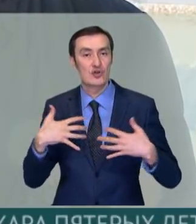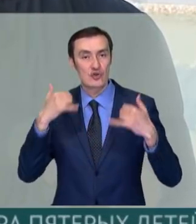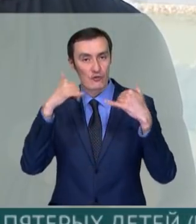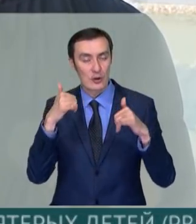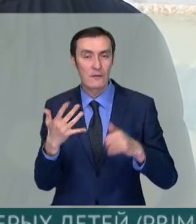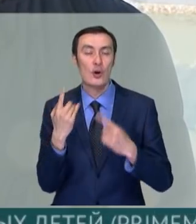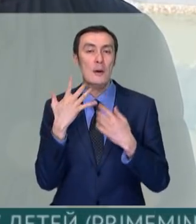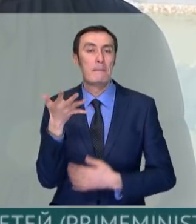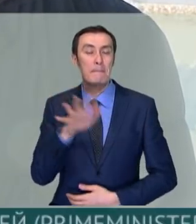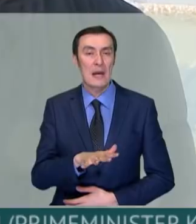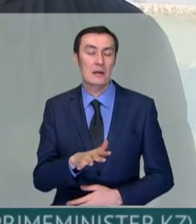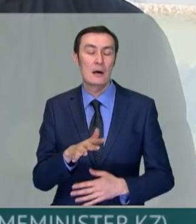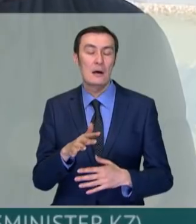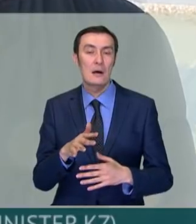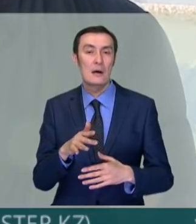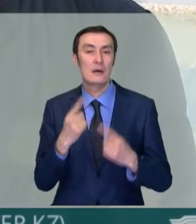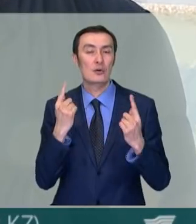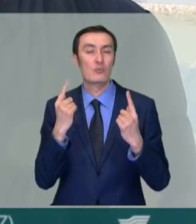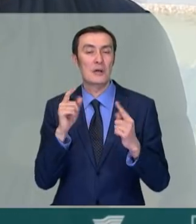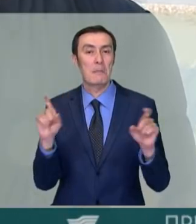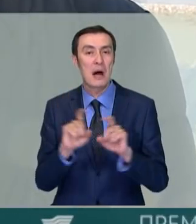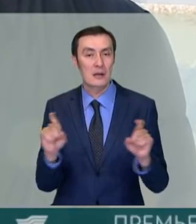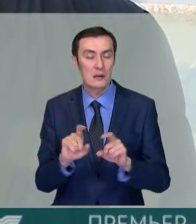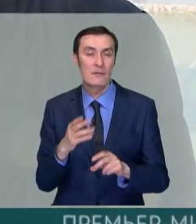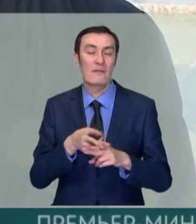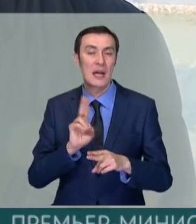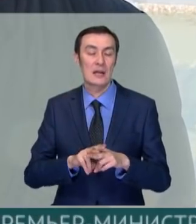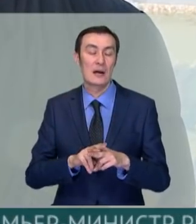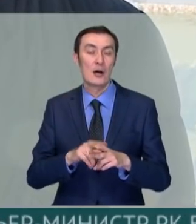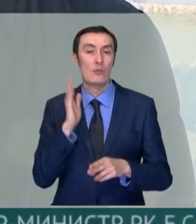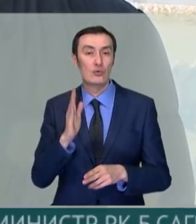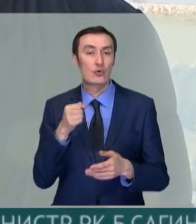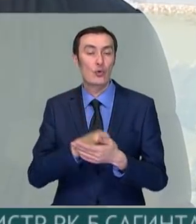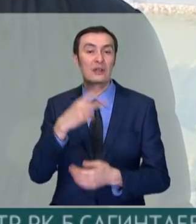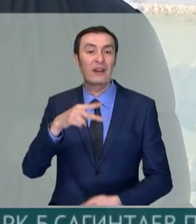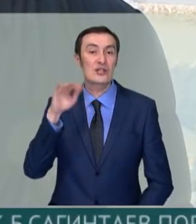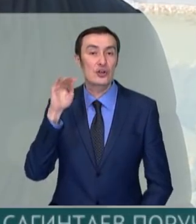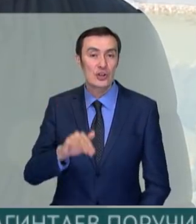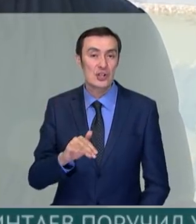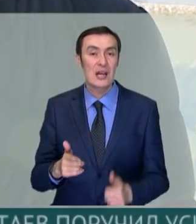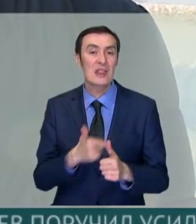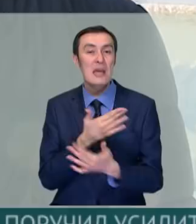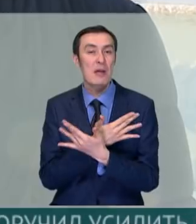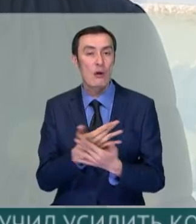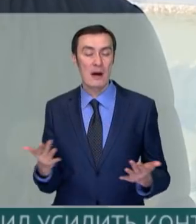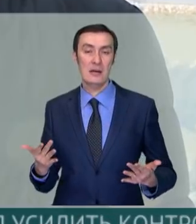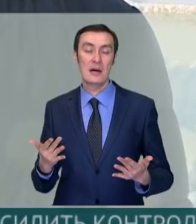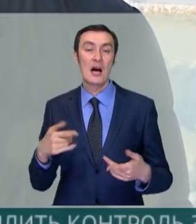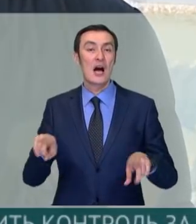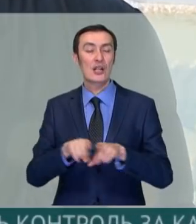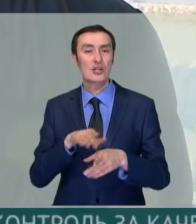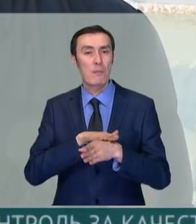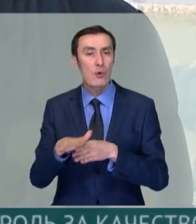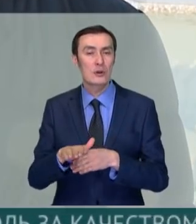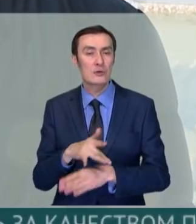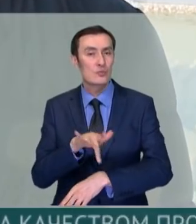огромных гипермаркетов в 5 областях страны. В этих гипермаркетах будет до 20 тысяч наименований, а также полный